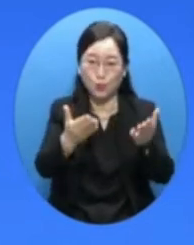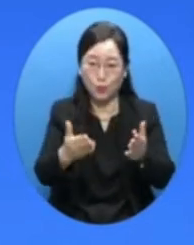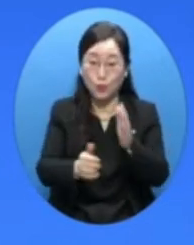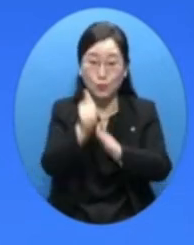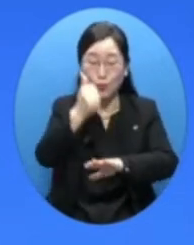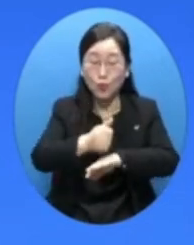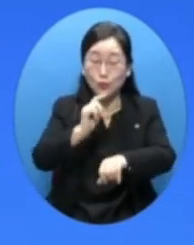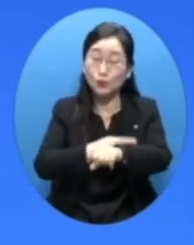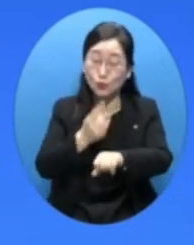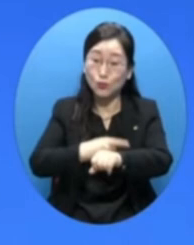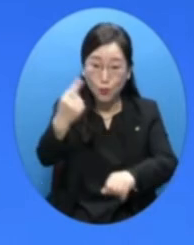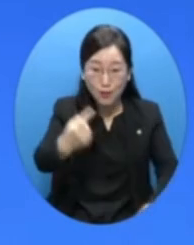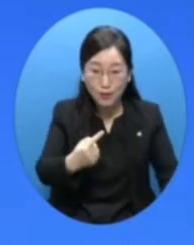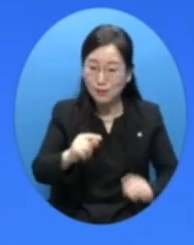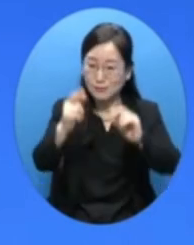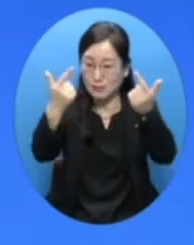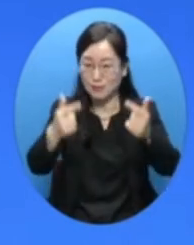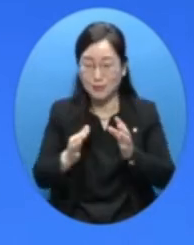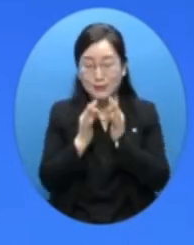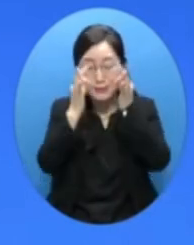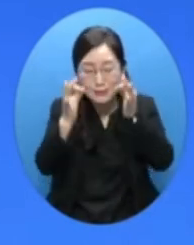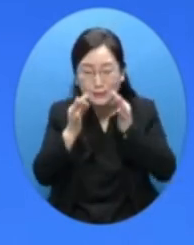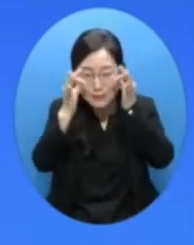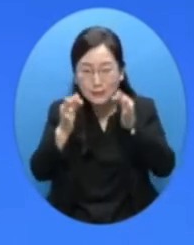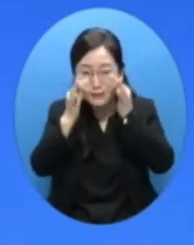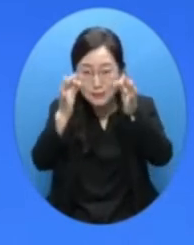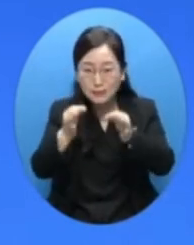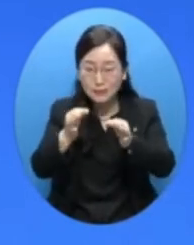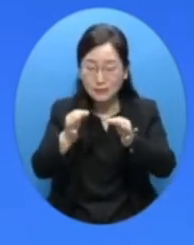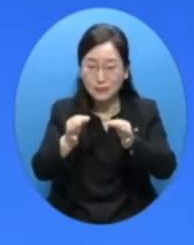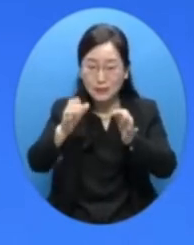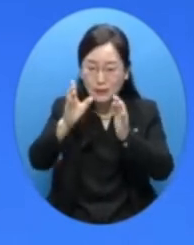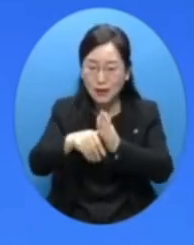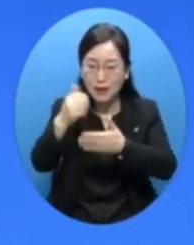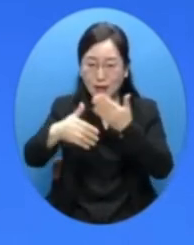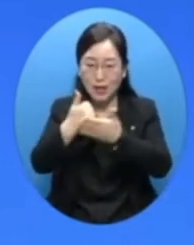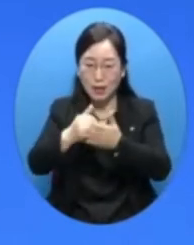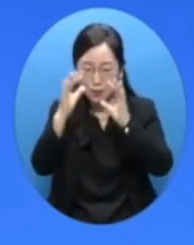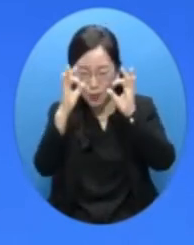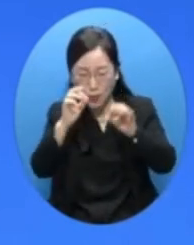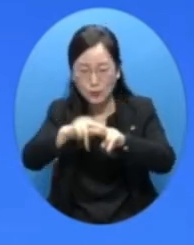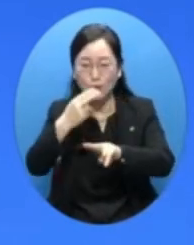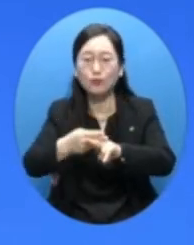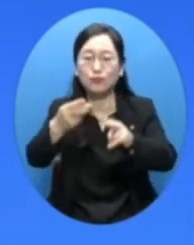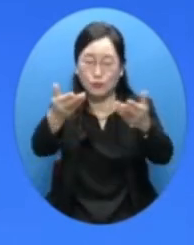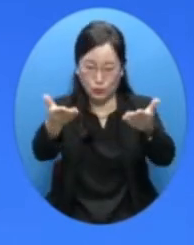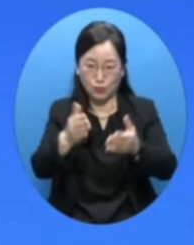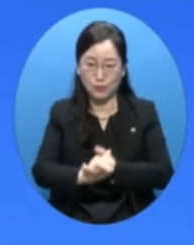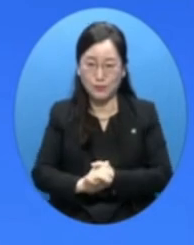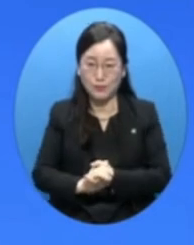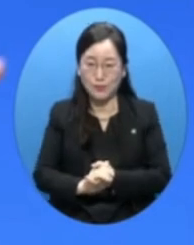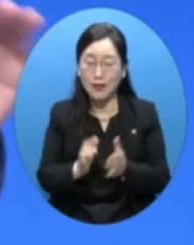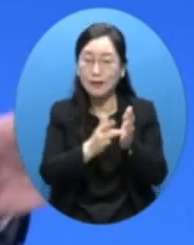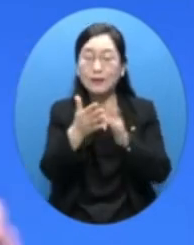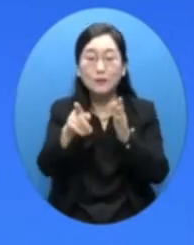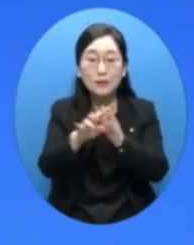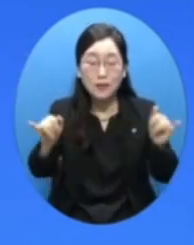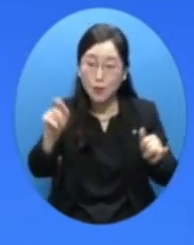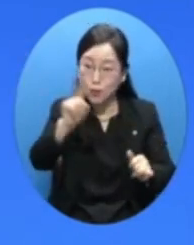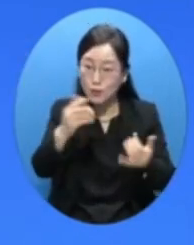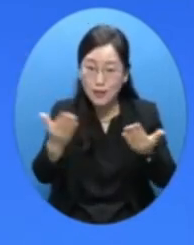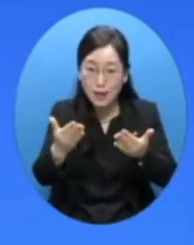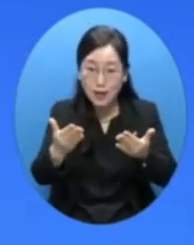저절로 굴러들어오는 것이 아니라 최선을 다하는 사람들에게 주시는 하나님의 선물인 것입니다. 그러므로 예수 믿는 사람들은 무슨 일을